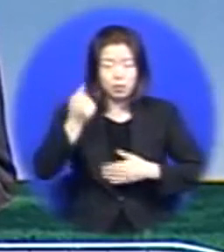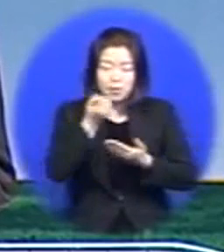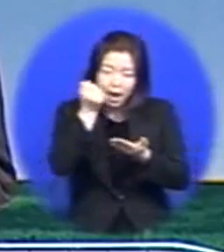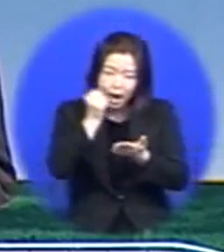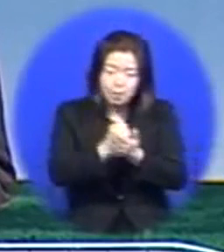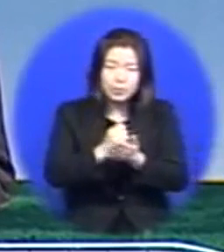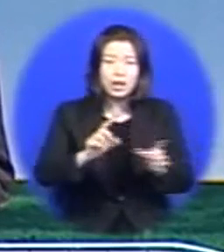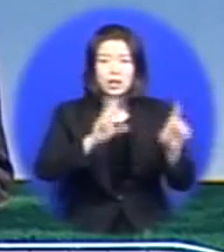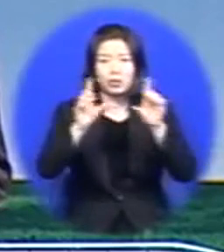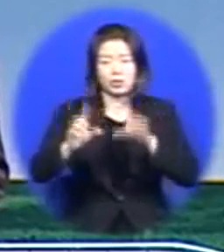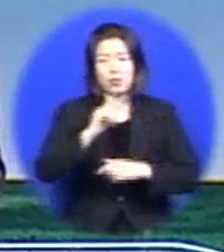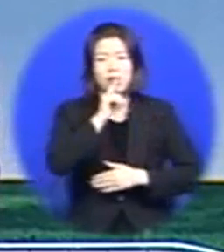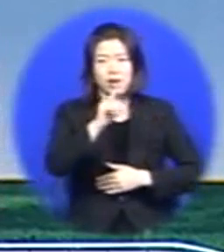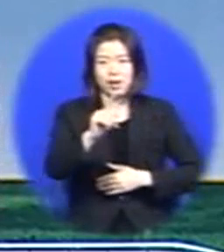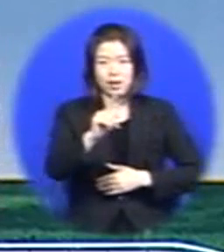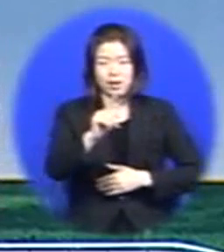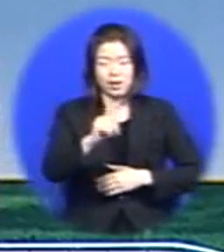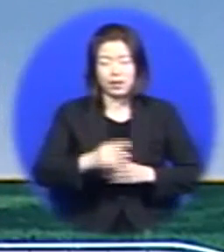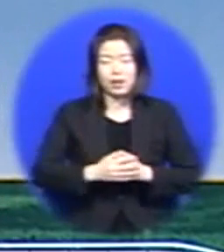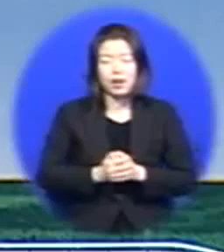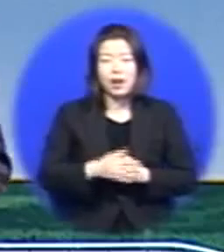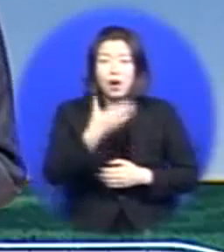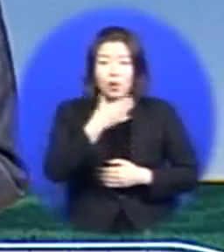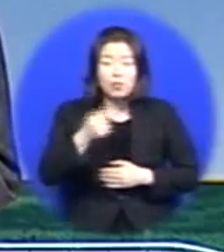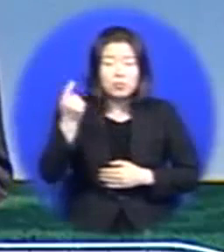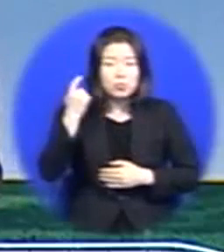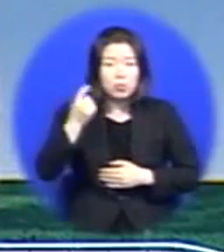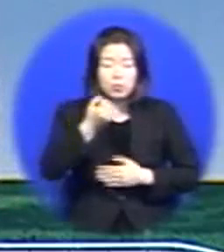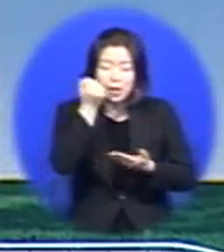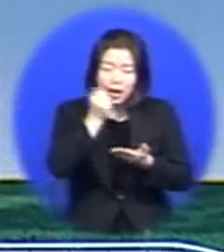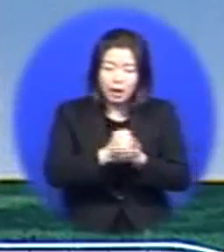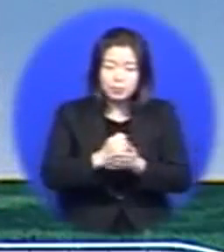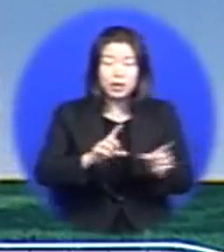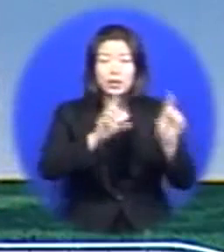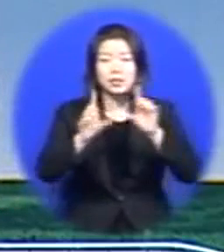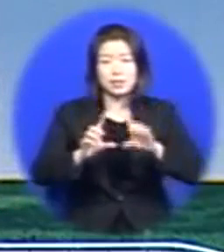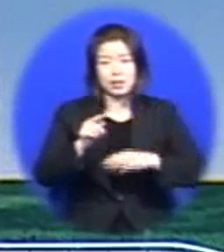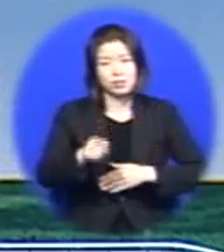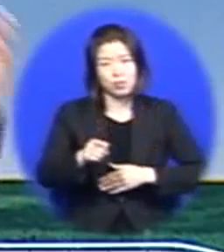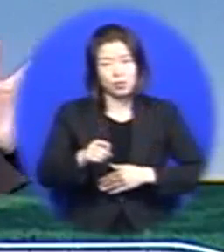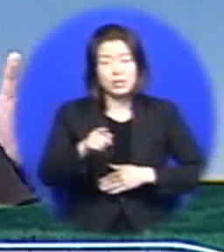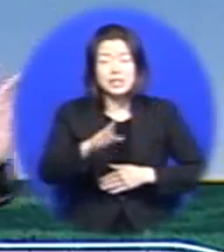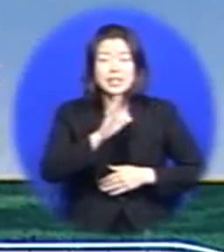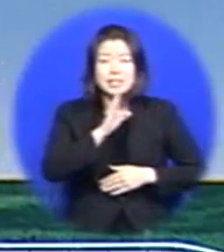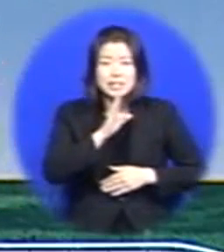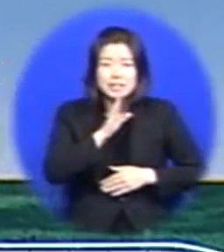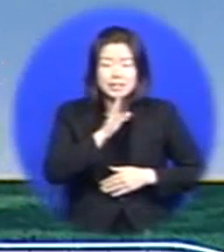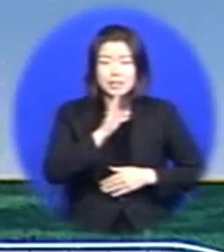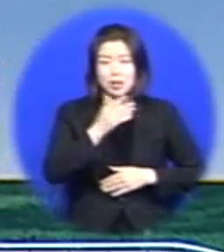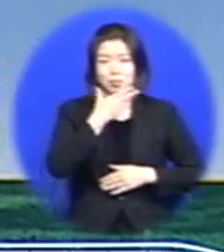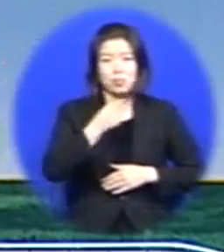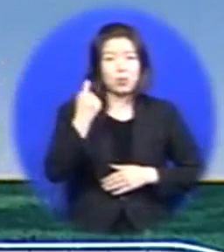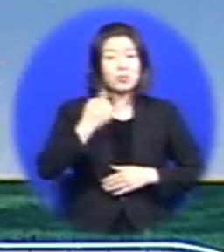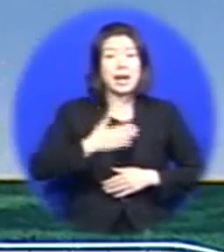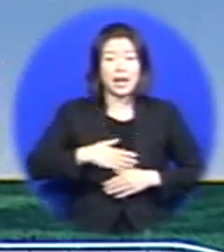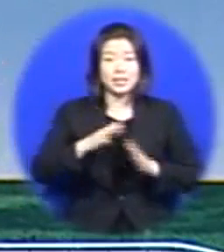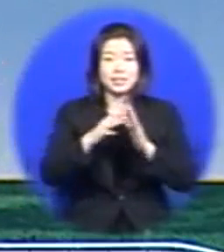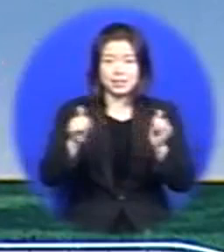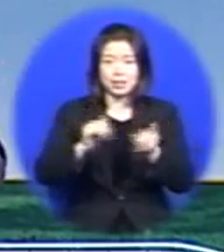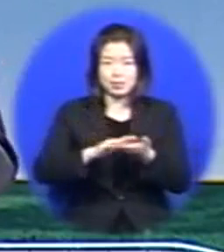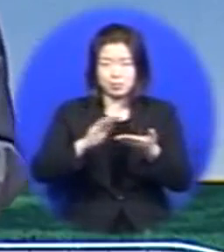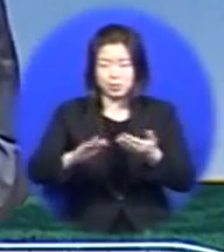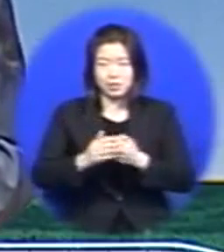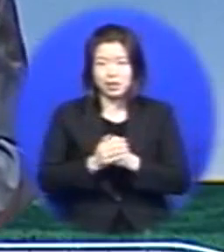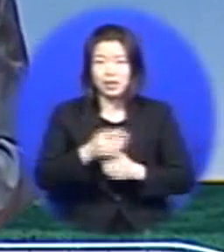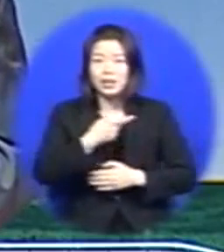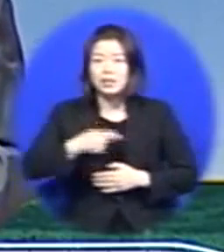합당하게 생활하라. 복음에 합당하게 사는 것. 이것이 진짜 복음을 아는 사람이죠. 근데